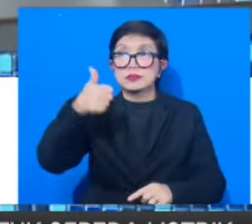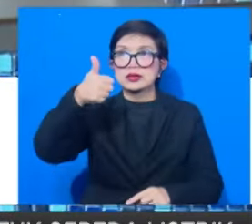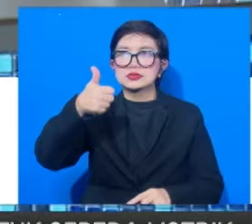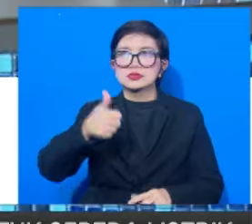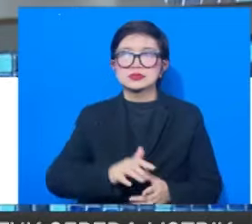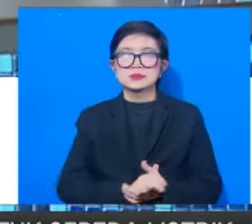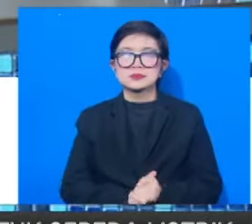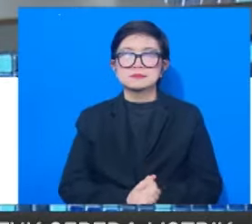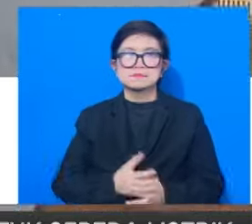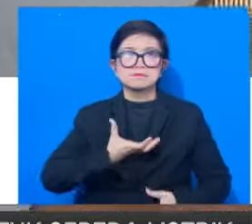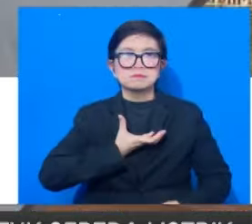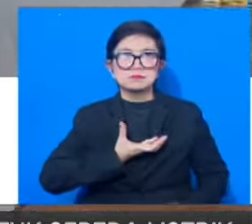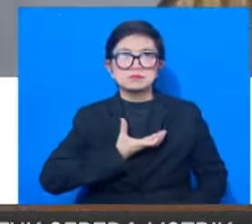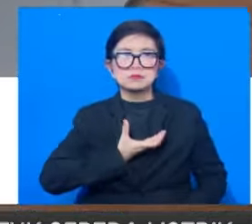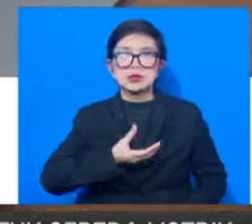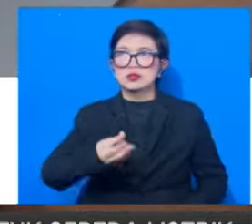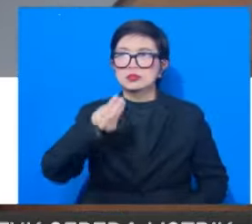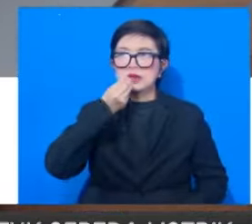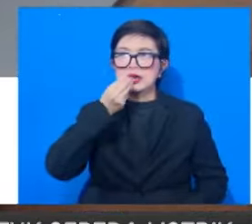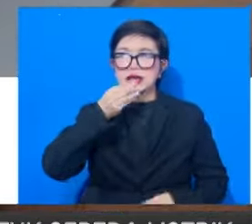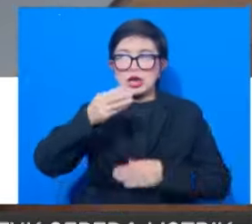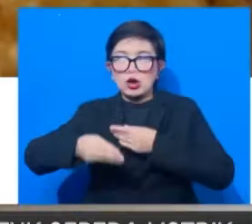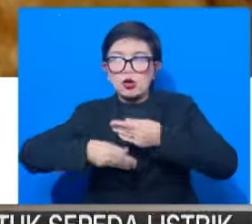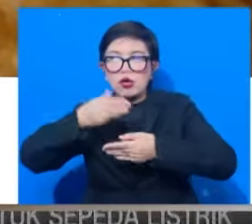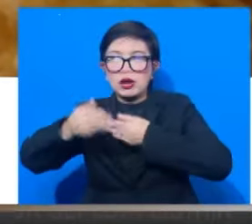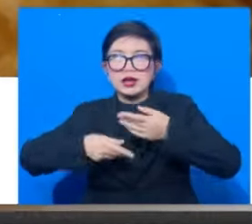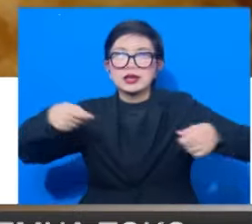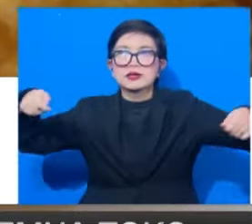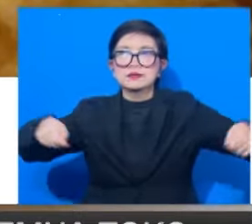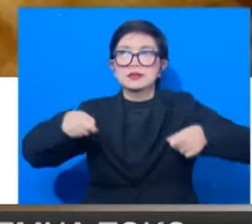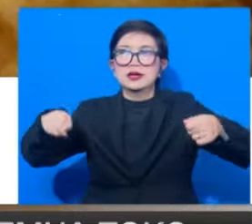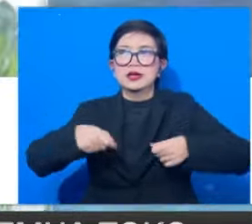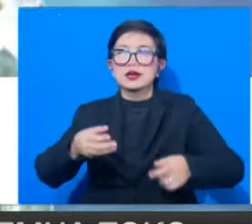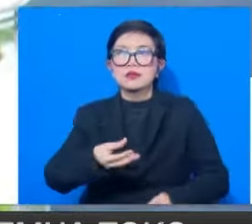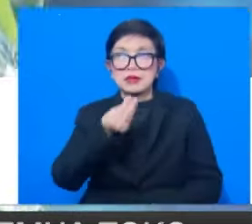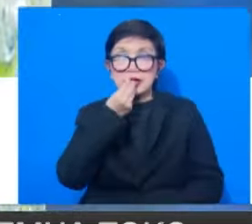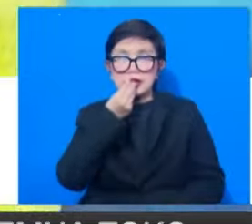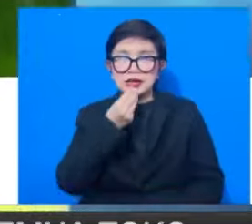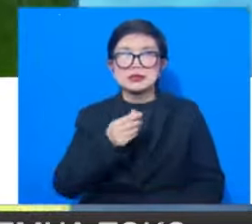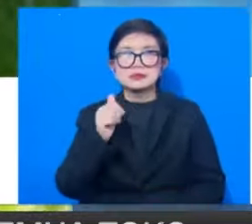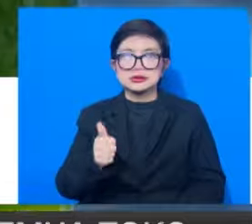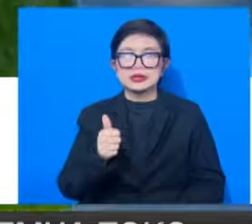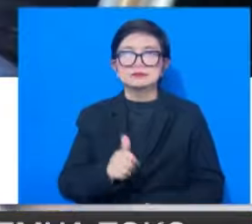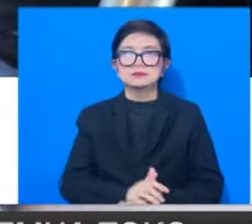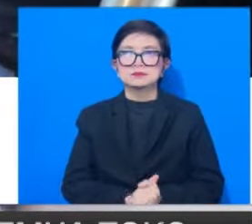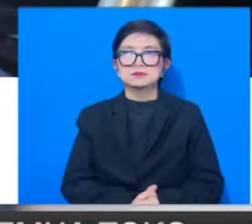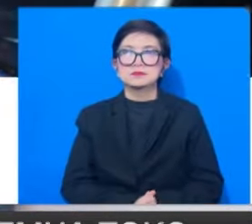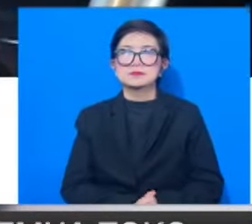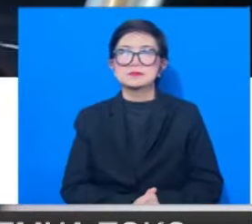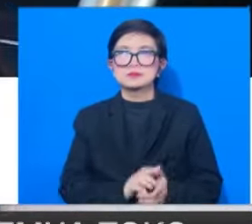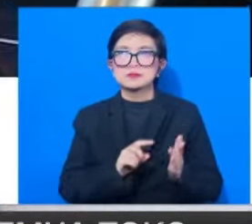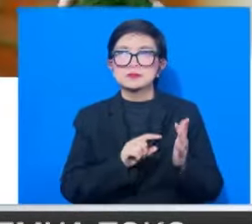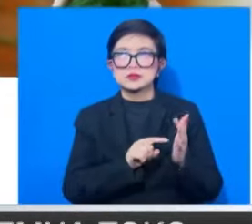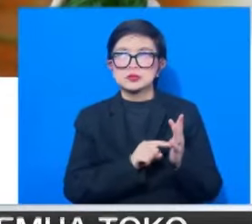ingin mengkonsumsi daun kelor dan daun katuk sebagai olahan makanan, ada beberapa referensi resep yang bisa Anda praktikkan. Mulai dari